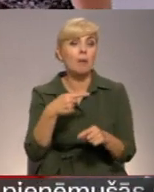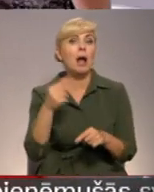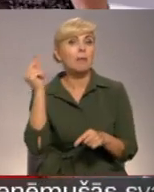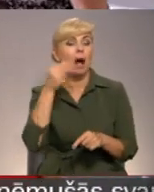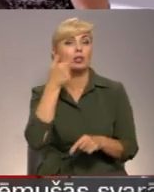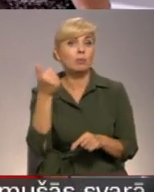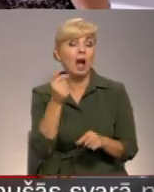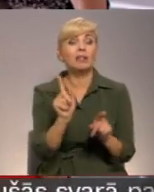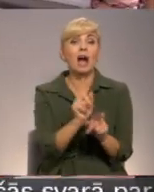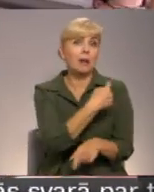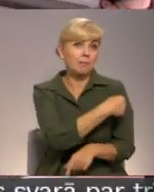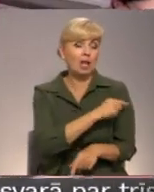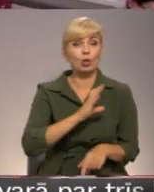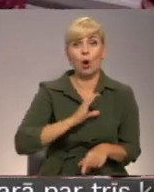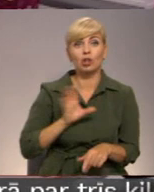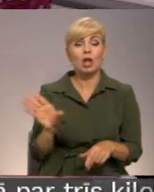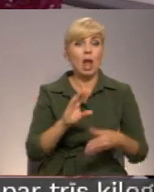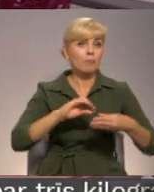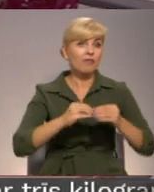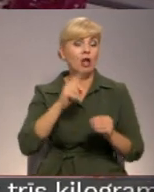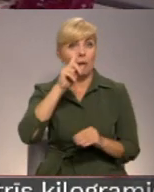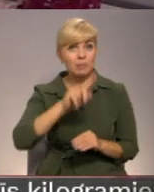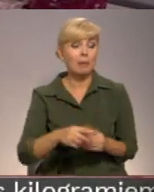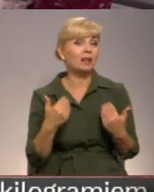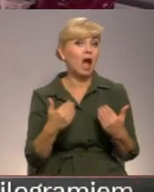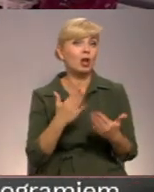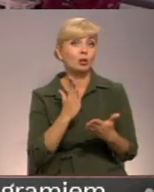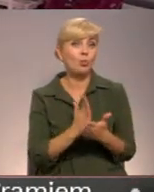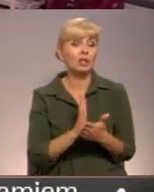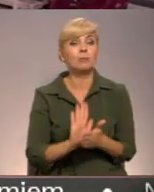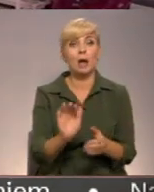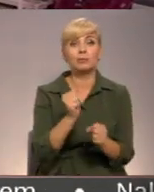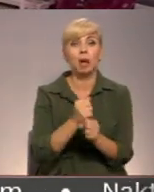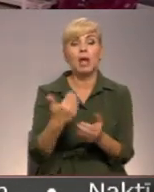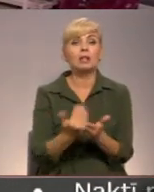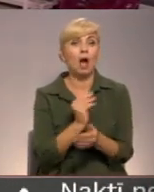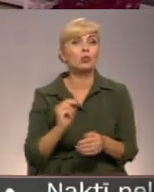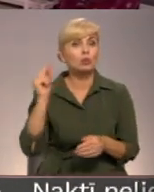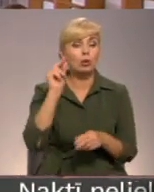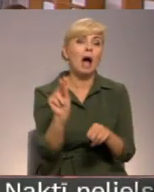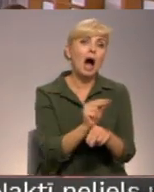gadā. Arī medicīnas koledžā ņemot vērā pieprasījumu šobrīd notiek darbs pie jaunas studiju programmas